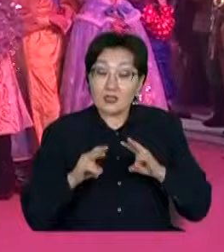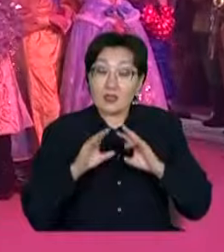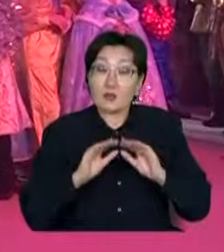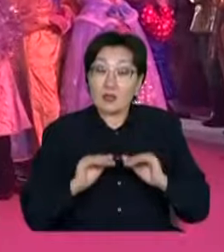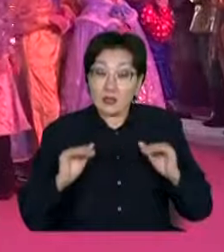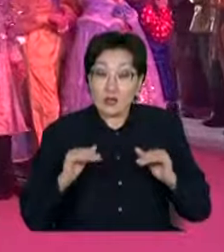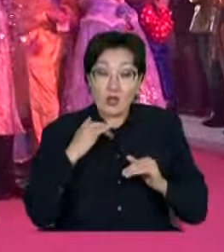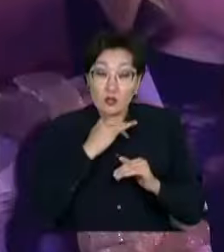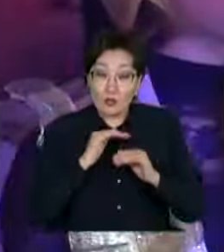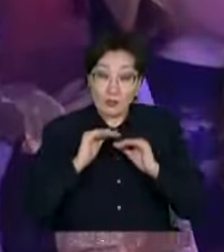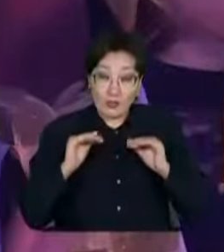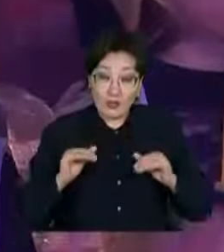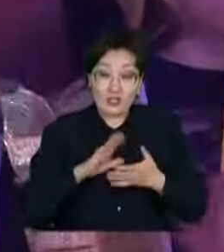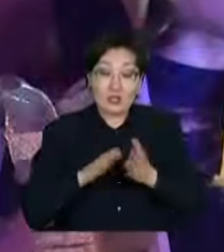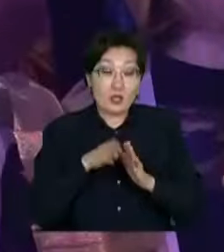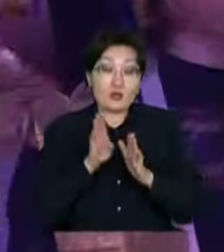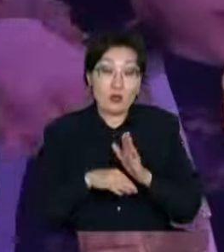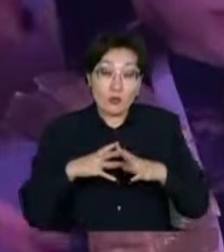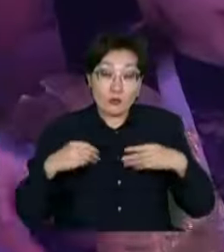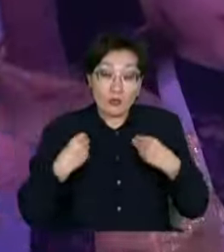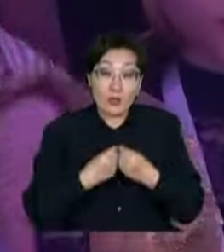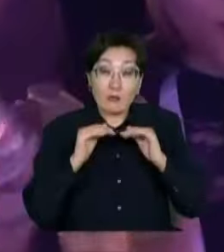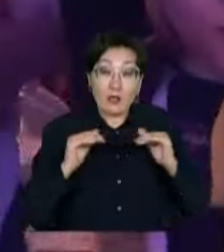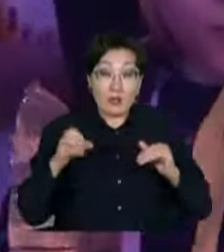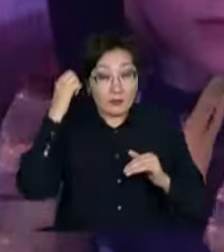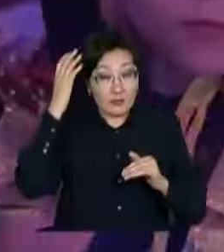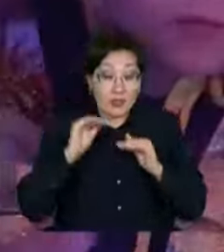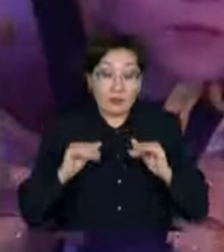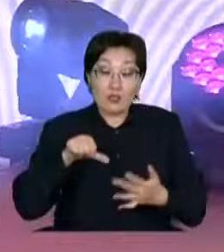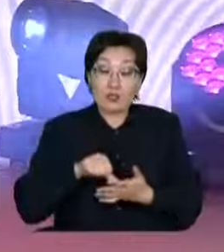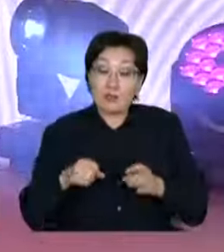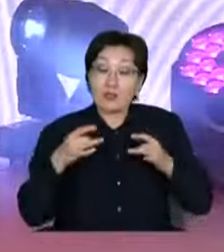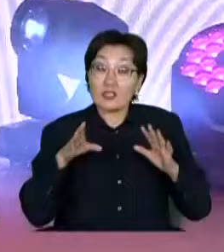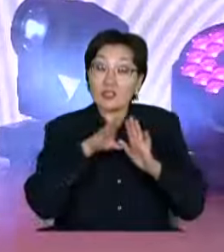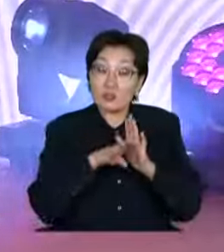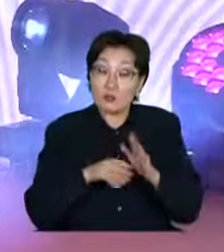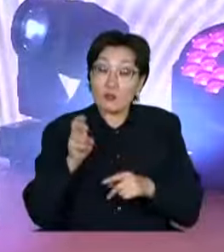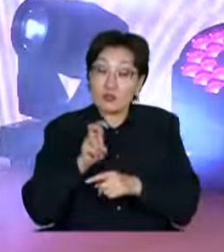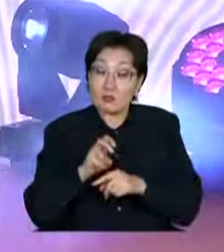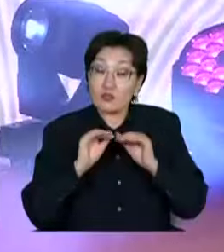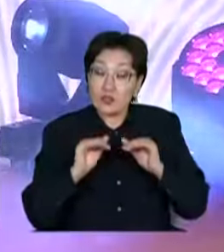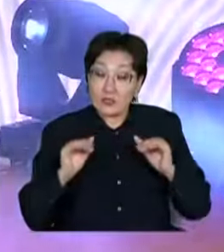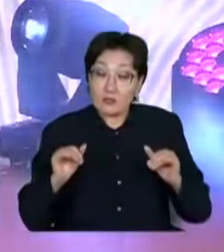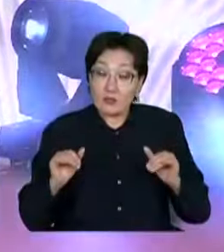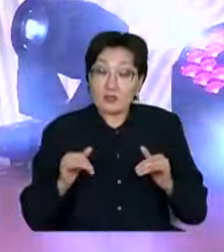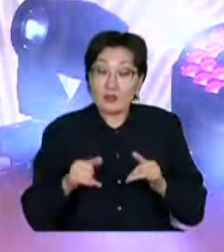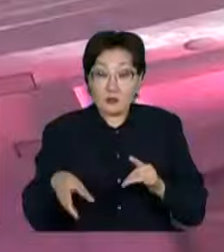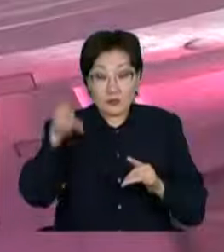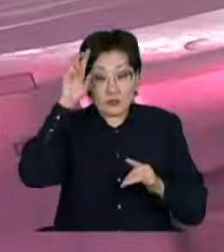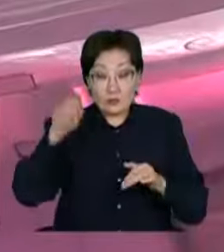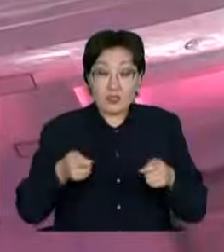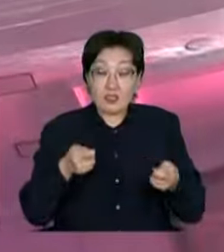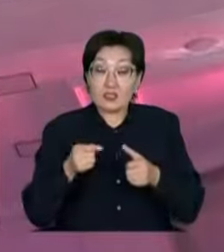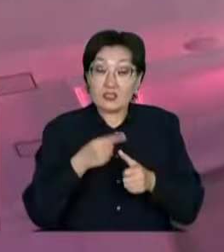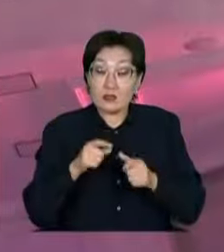көп балалы отбасының балалары мен дарынды оқушылар қатысты. Мерекелік бағдарламаға келген кішкентай қонақтары мемлекет басшысы